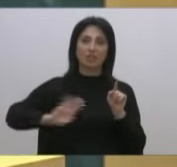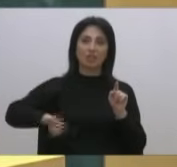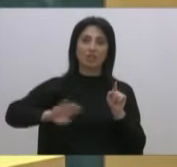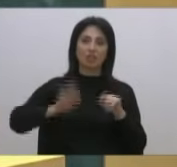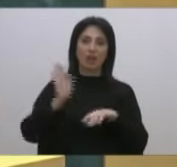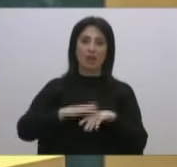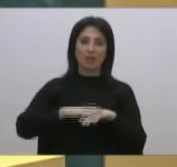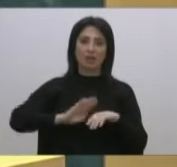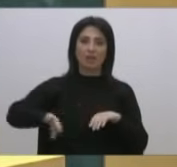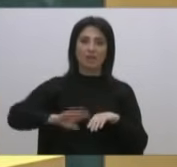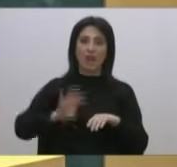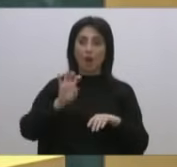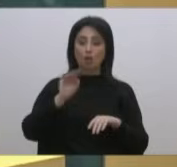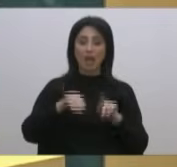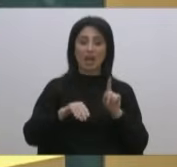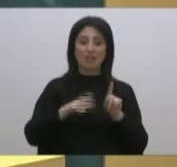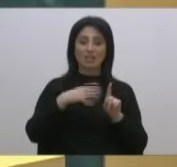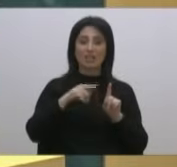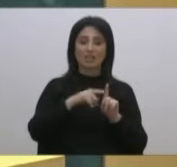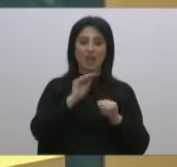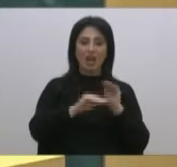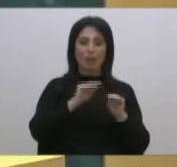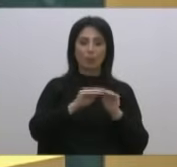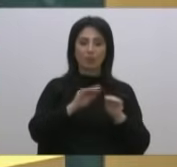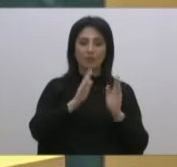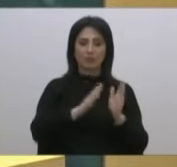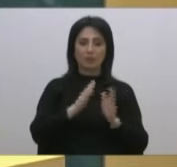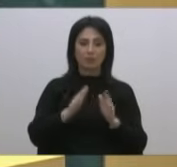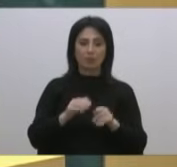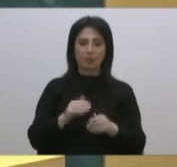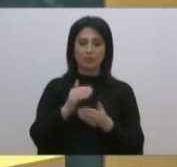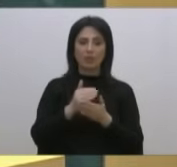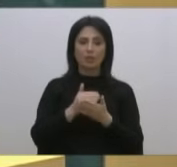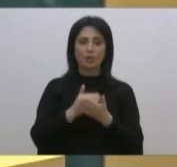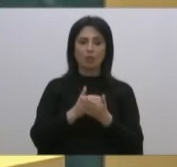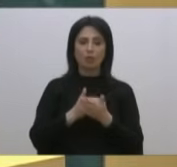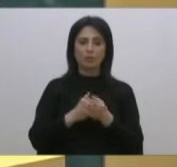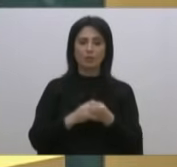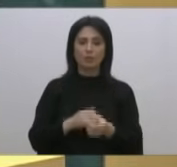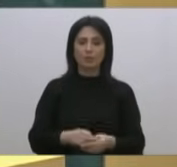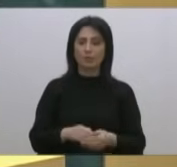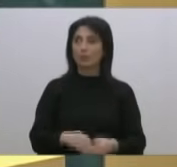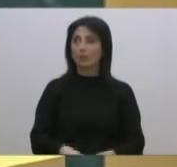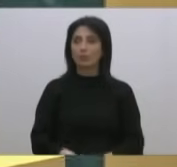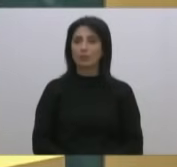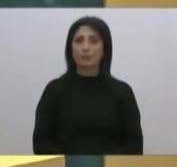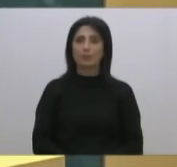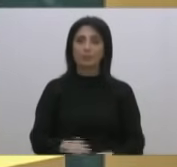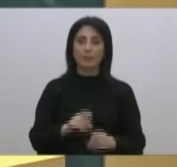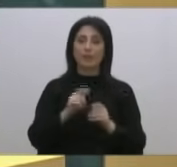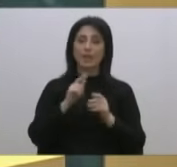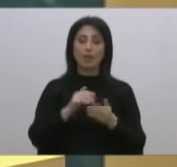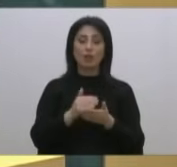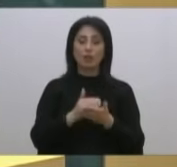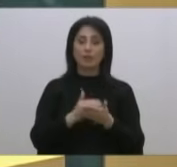egret tsudebuli levi. Da am 400.000-e qolapers aformebda tsesrikshi da ixtida vtkat 100.000 rats iqo